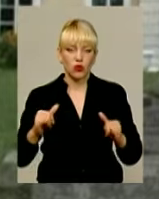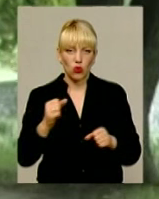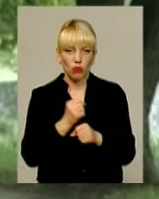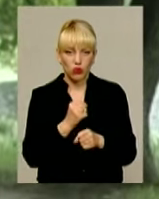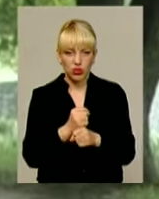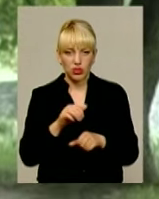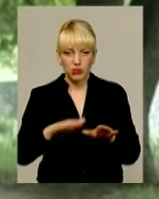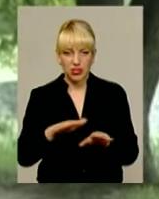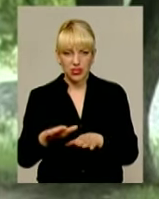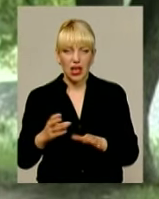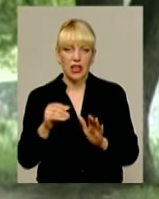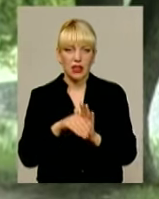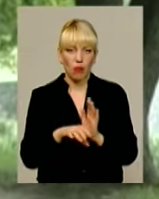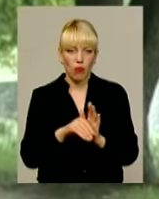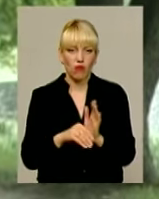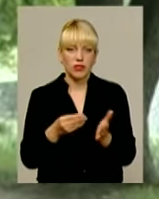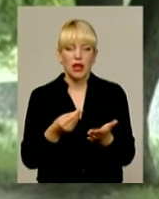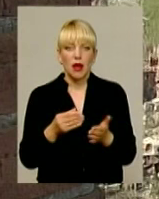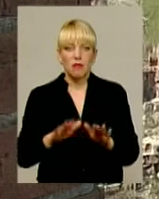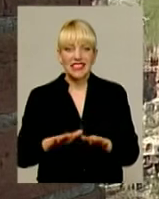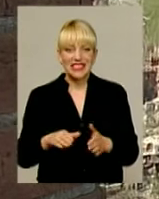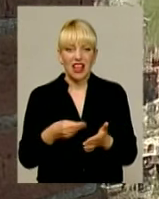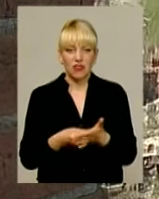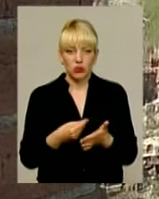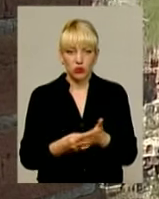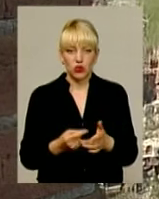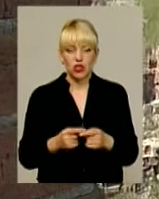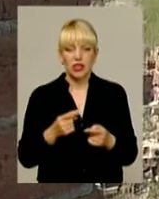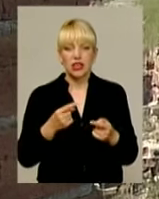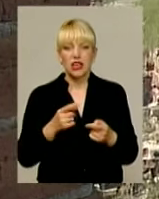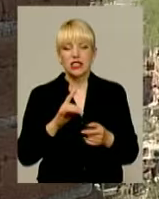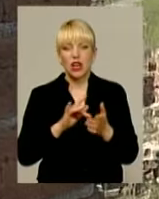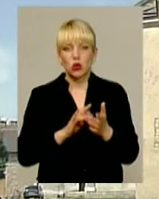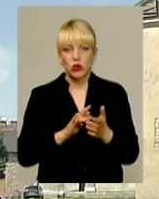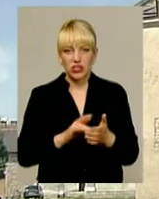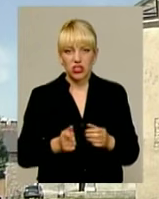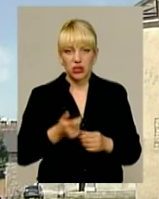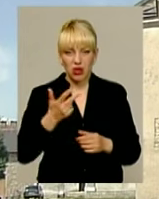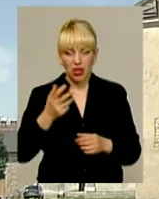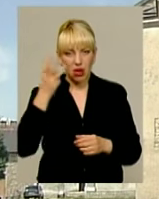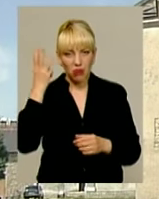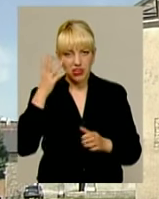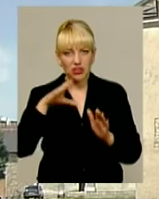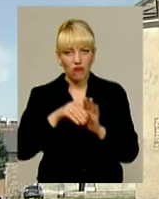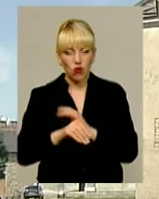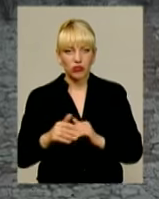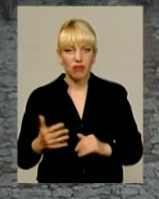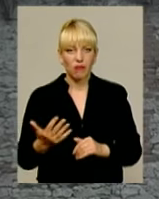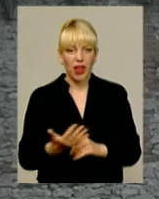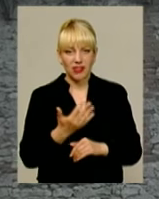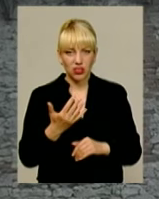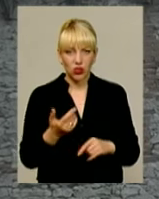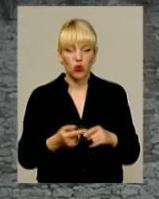наслідок наповнює місцеві скарбниці. Серед інших областей України за туристичним рейтингом Хмельницька область входить в п'ятірку. При належному